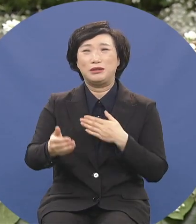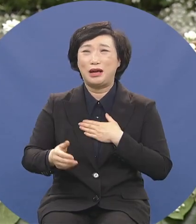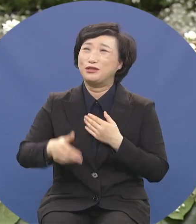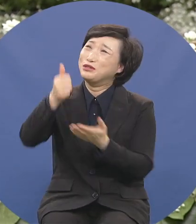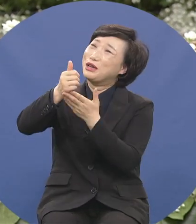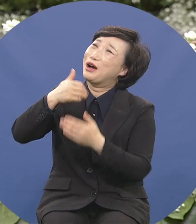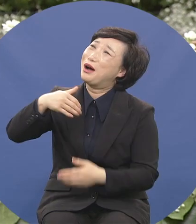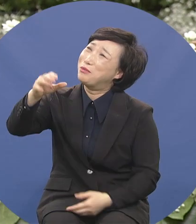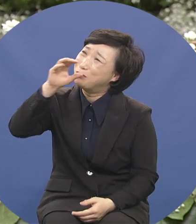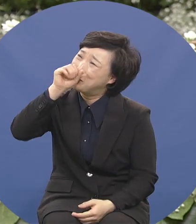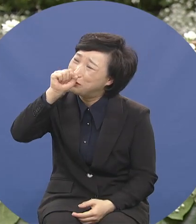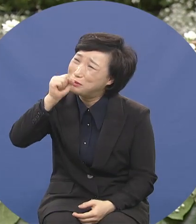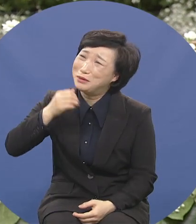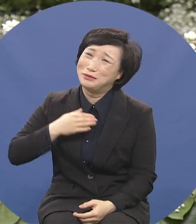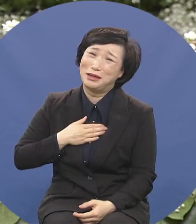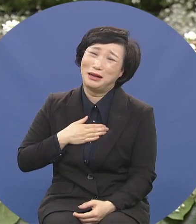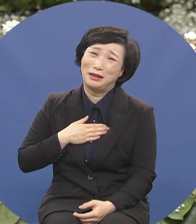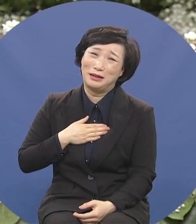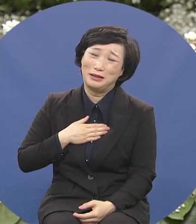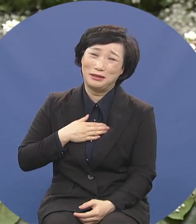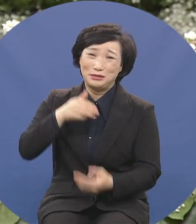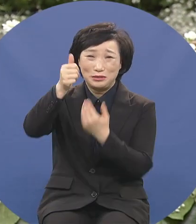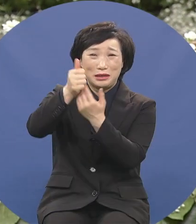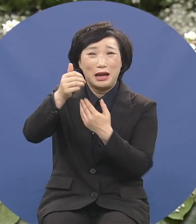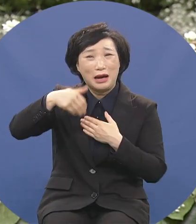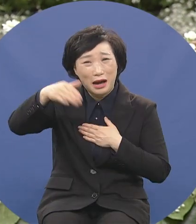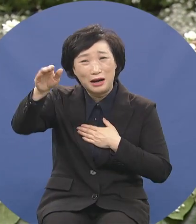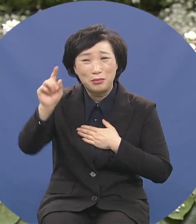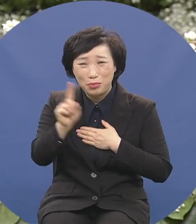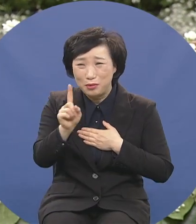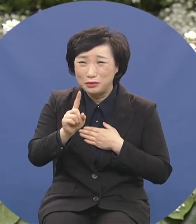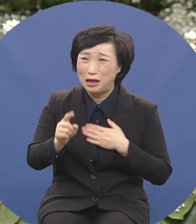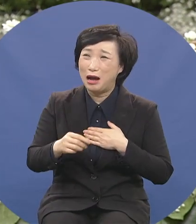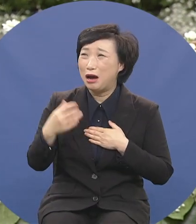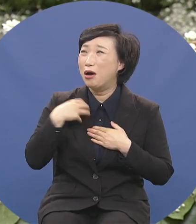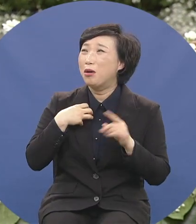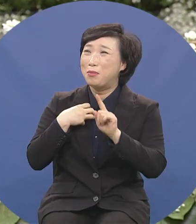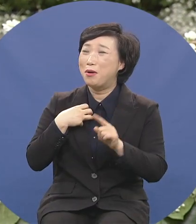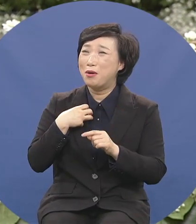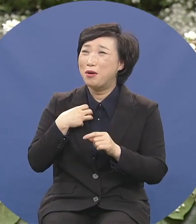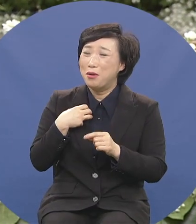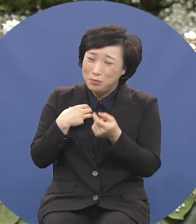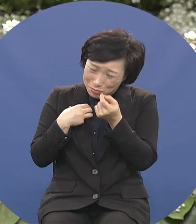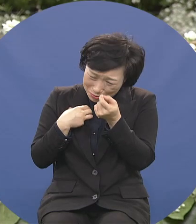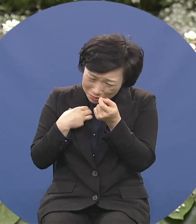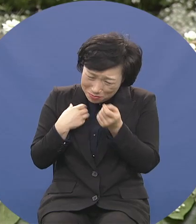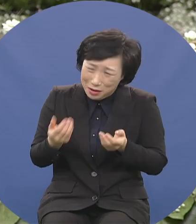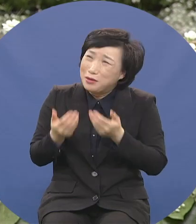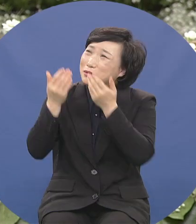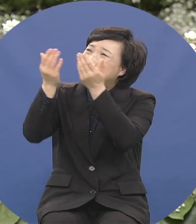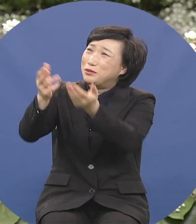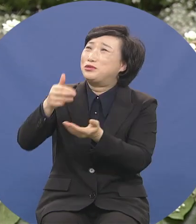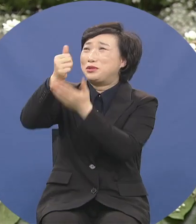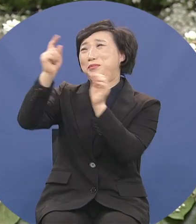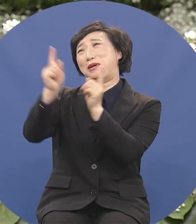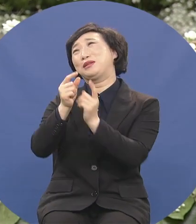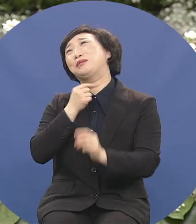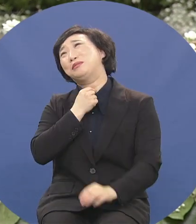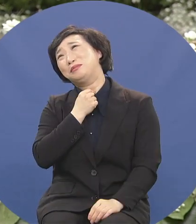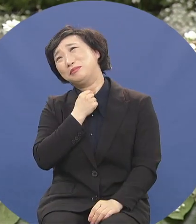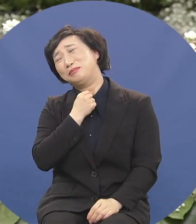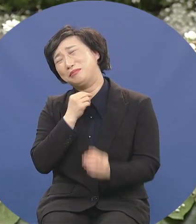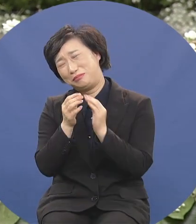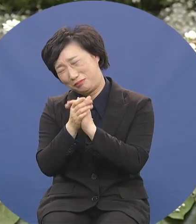앞에 갈 수 있도록 주님 앞에 가서 무엇인가 했다고는 뭘 좀 들고 주님 만나고